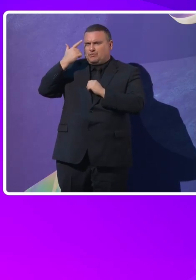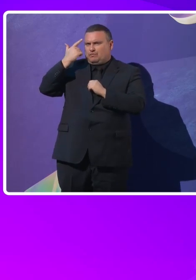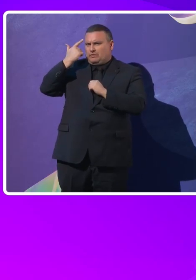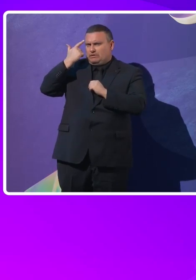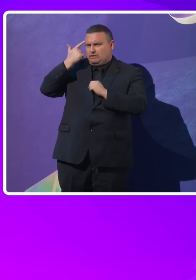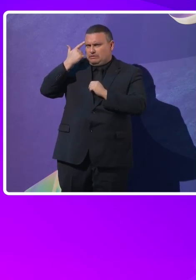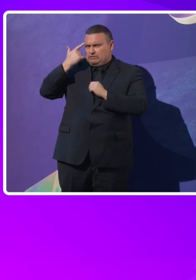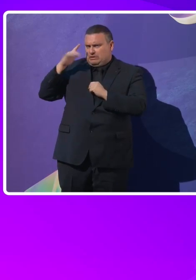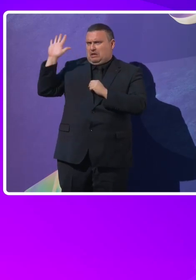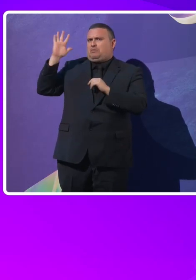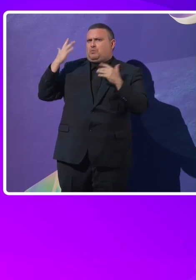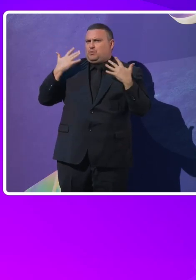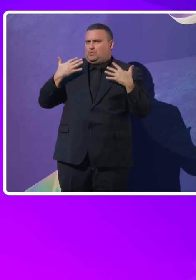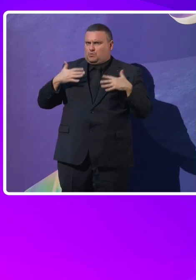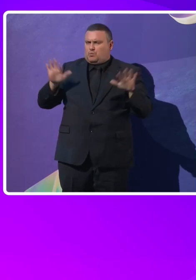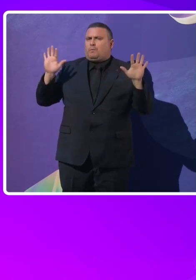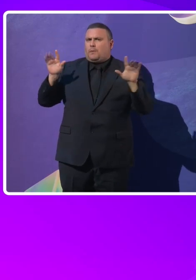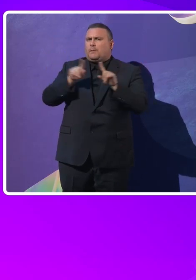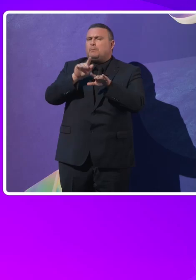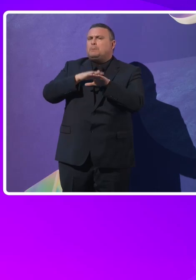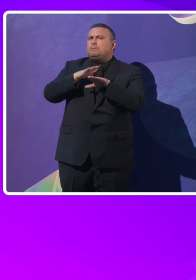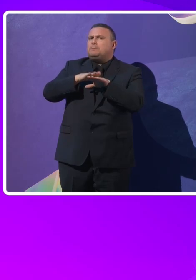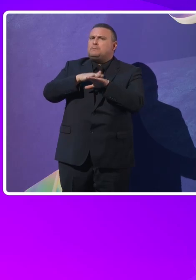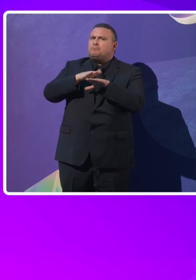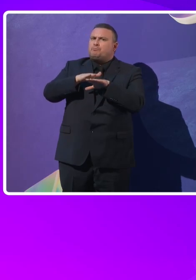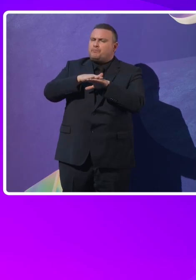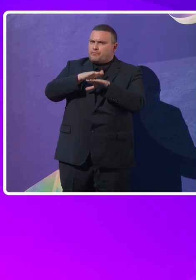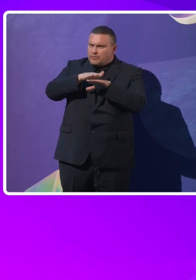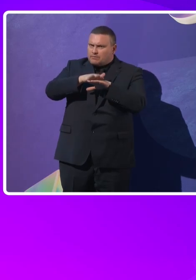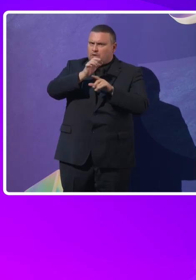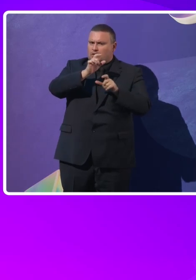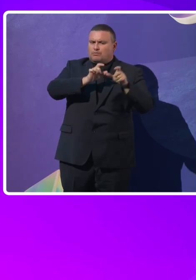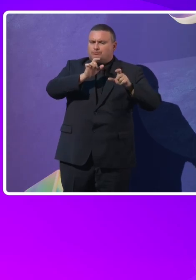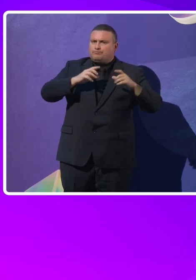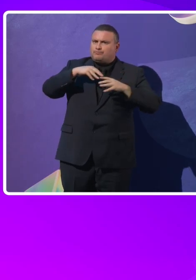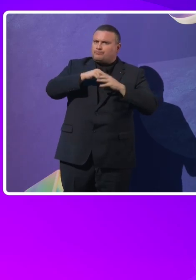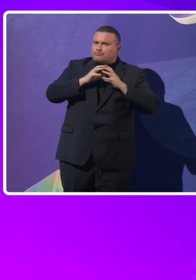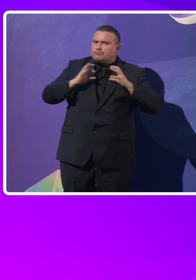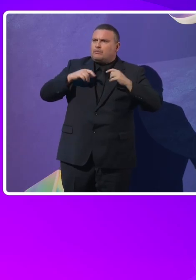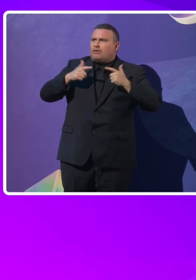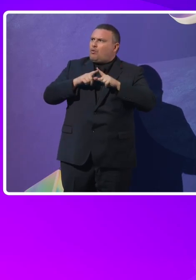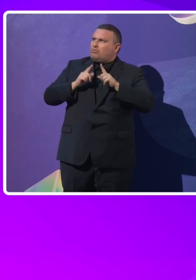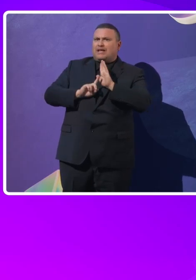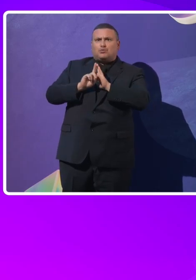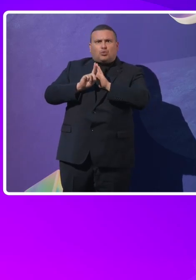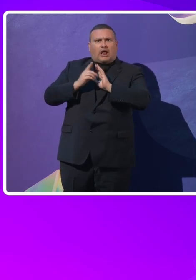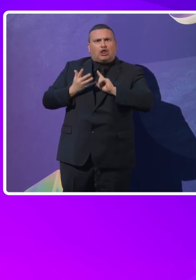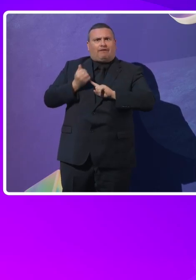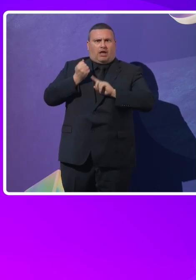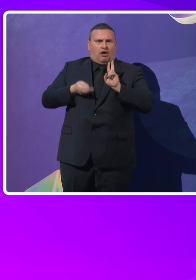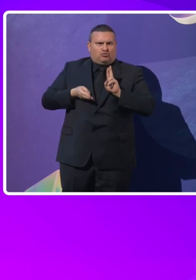adottato aiuti sicuramente ad essere più efficaci nelle nelle proprie attività Eh questo